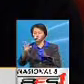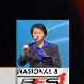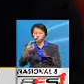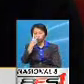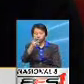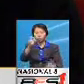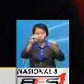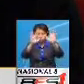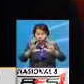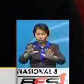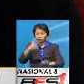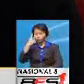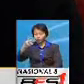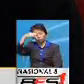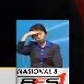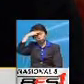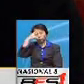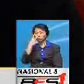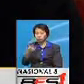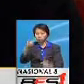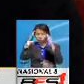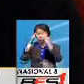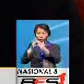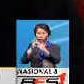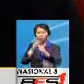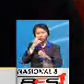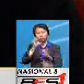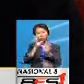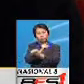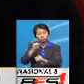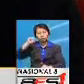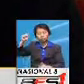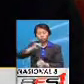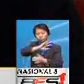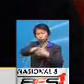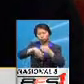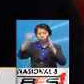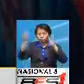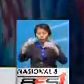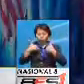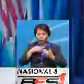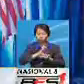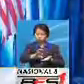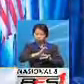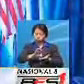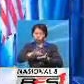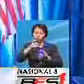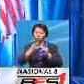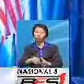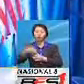ke di Johor ke di Kuantan ke di Sarawak ke Sabah ke sel negara tak ada pelaburan